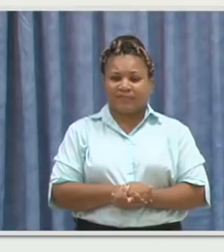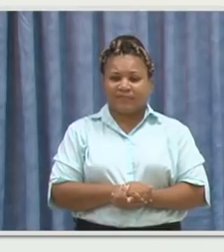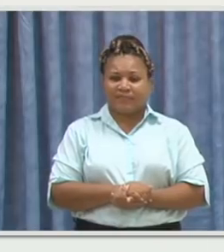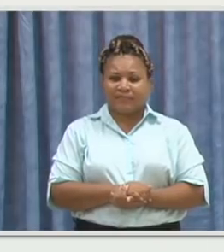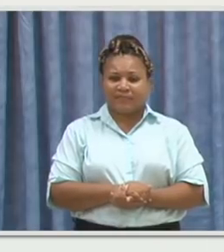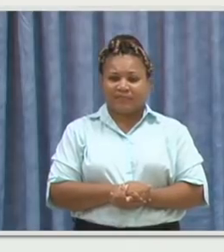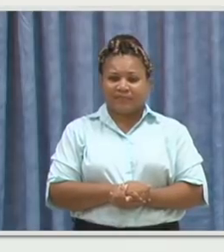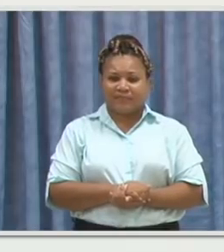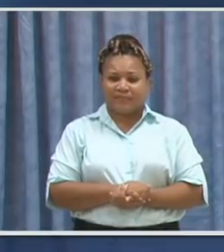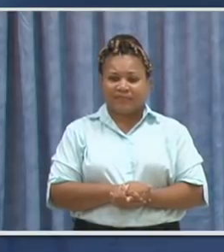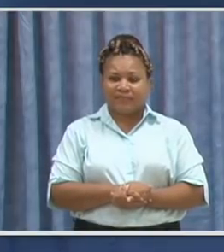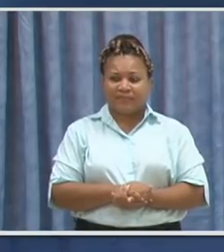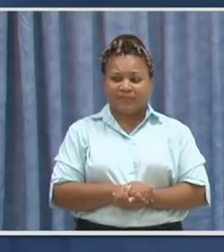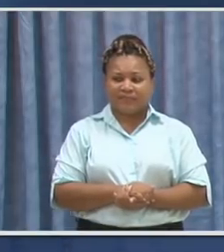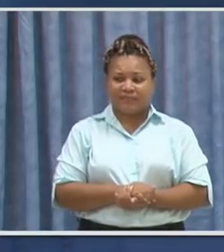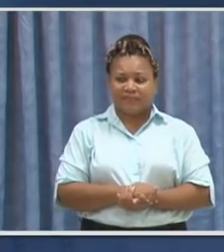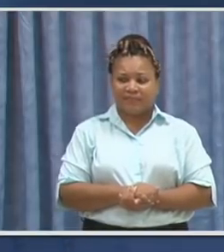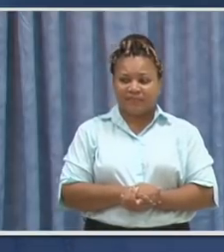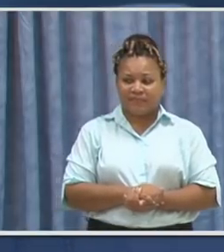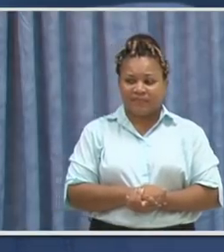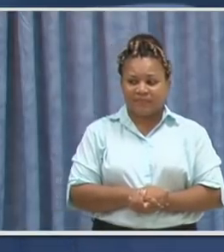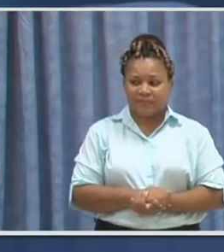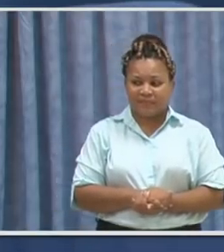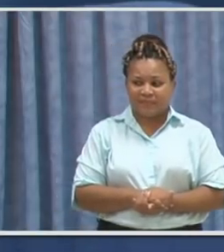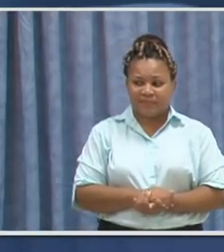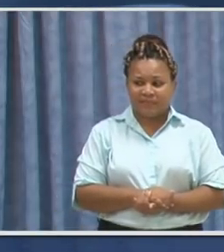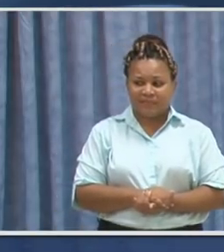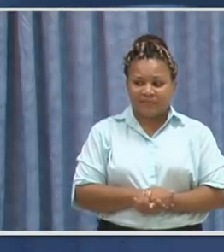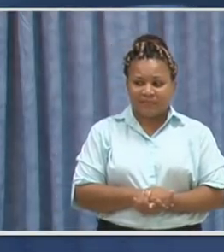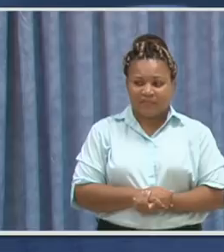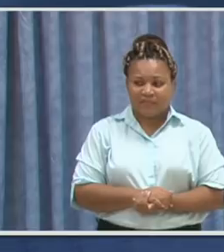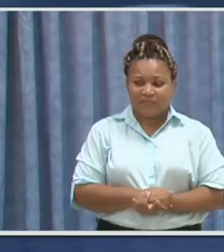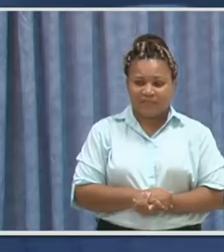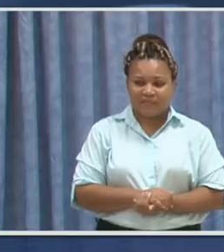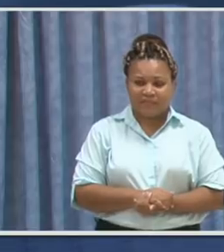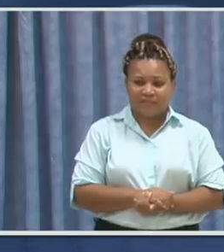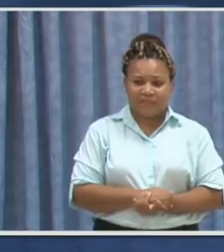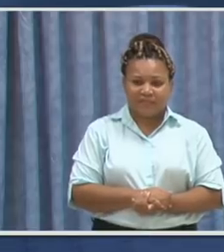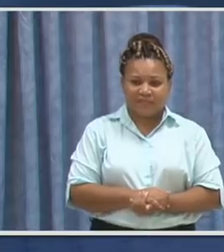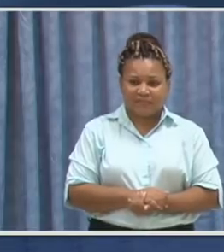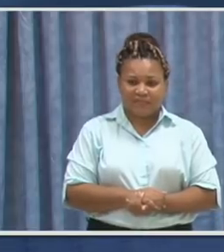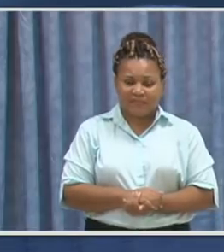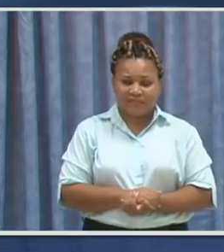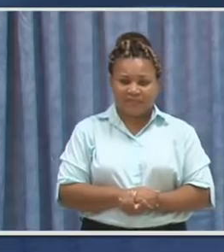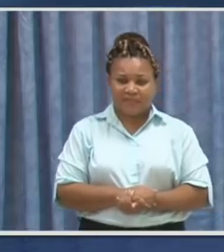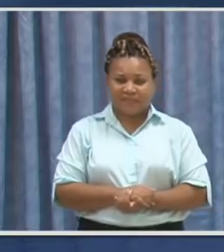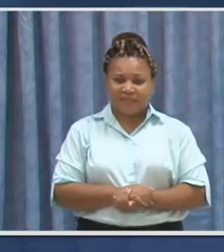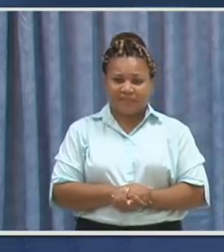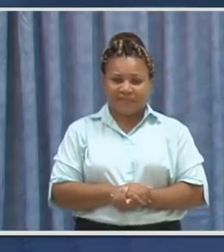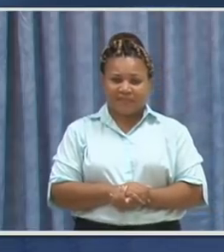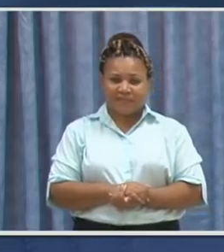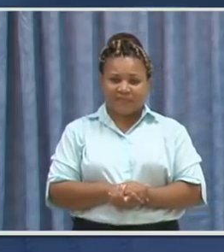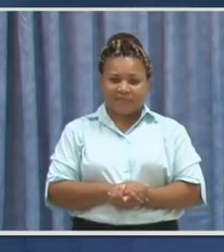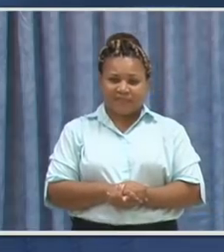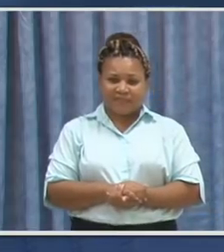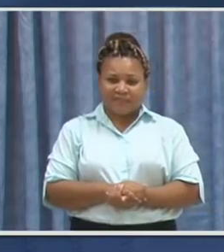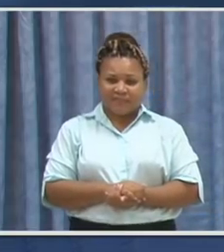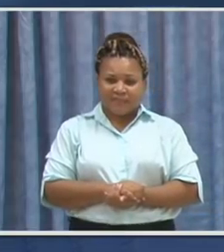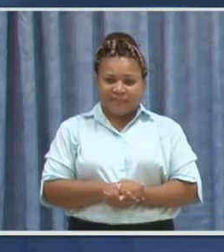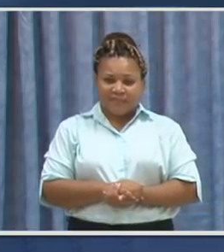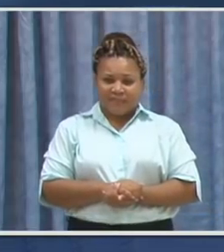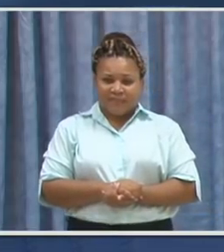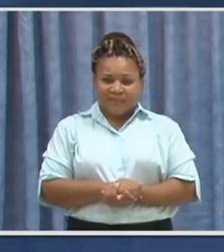docteur sa bonne nurse qui si pardon peut travailler avec le ministère de la santé qui vient on